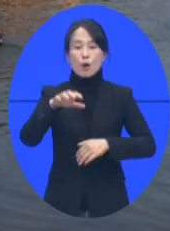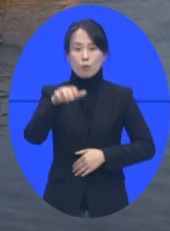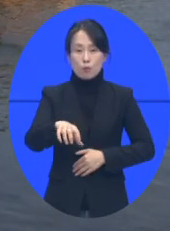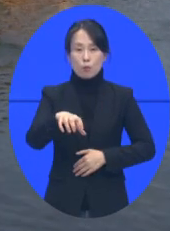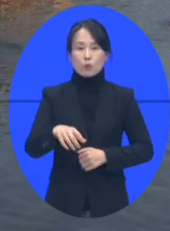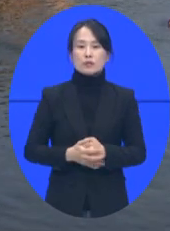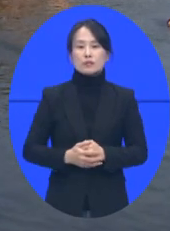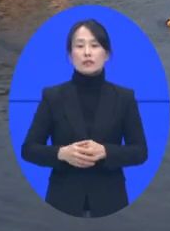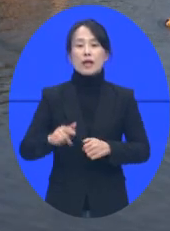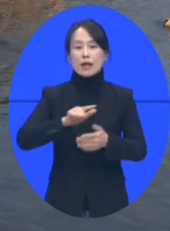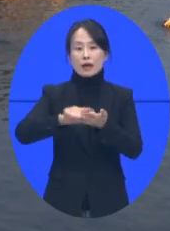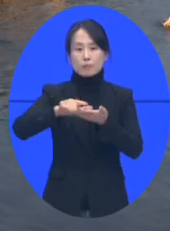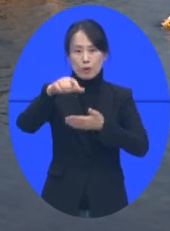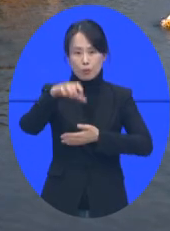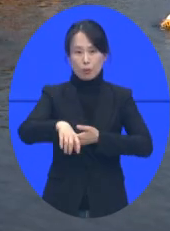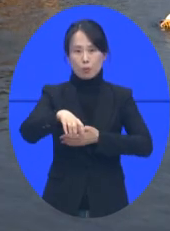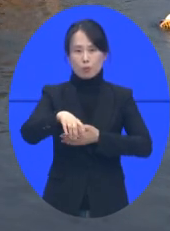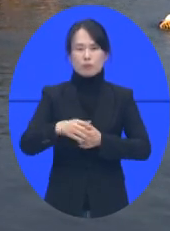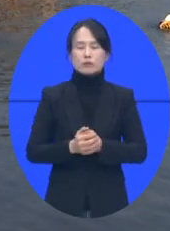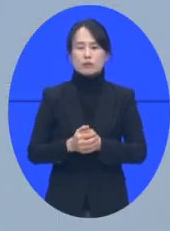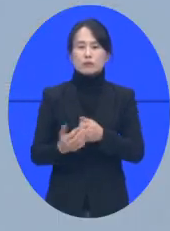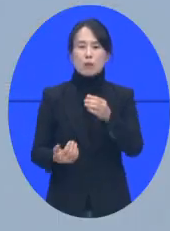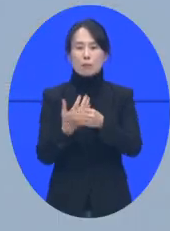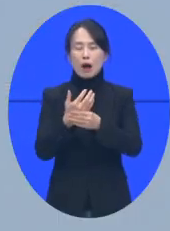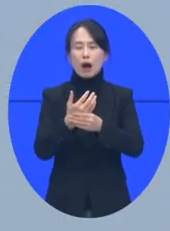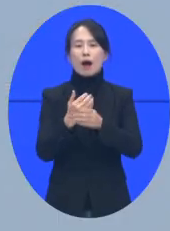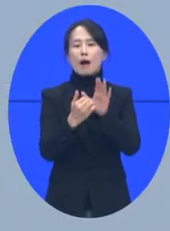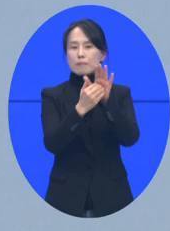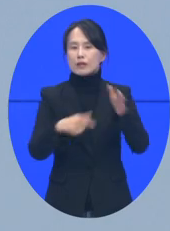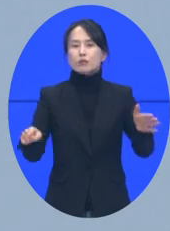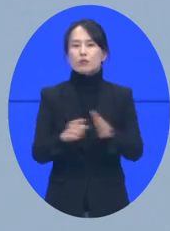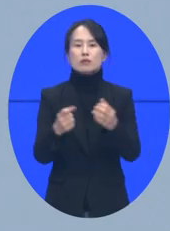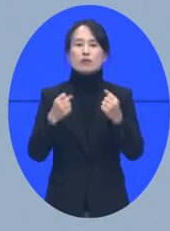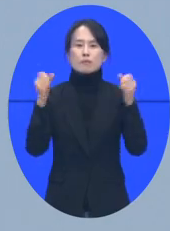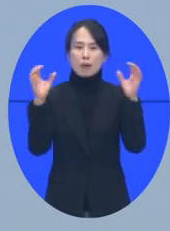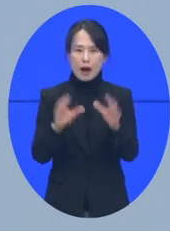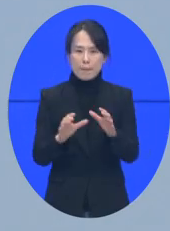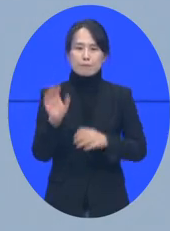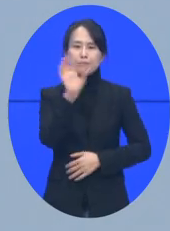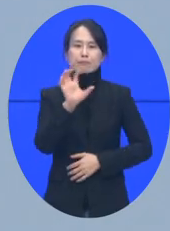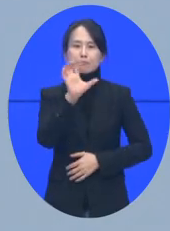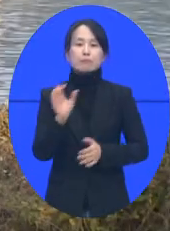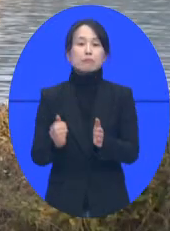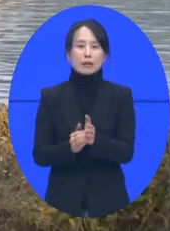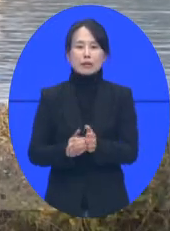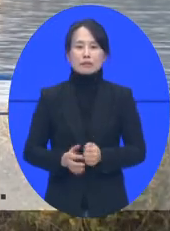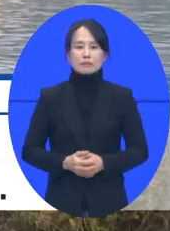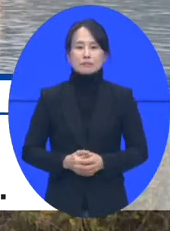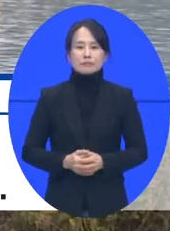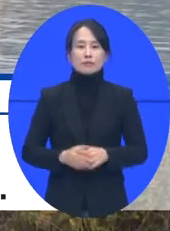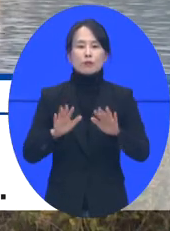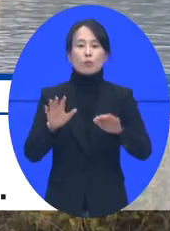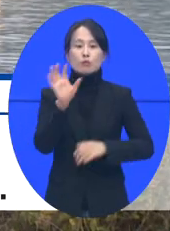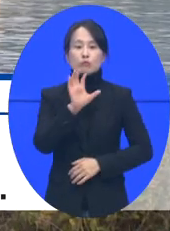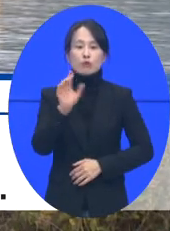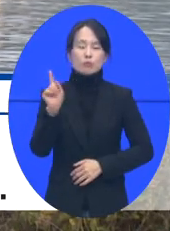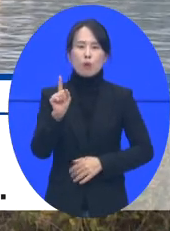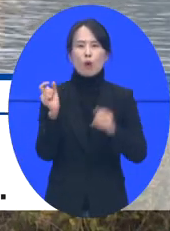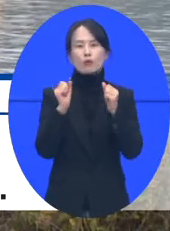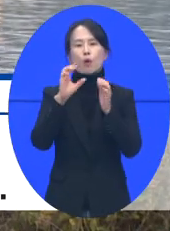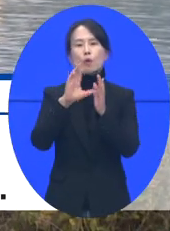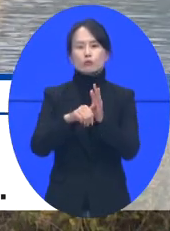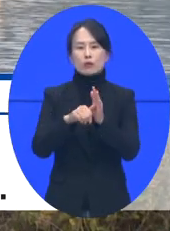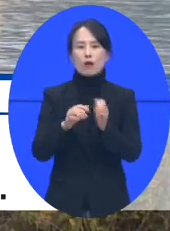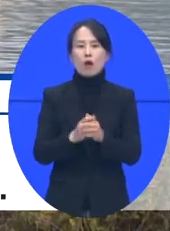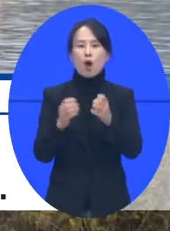가평군 가평 2교에서 사회재난 대비 경기도 기관 합동 훈련을 실시했습니다 오늘 훈련은 겨울철